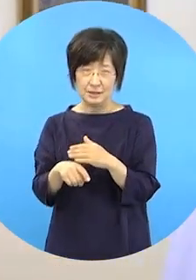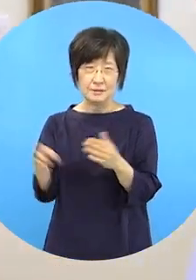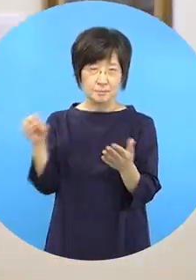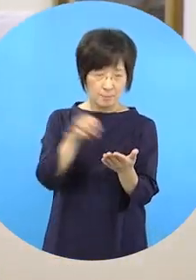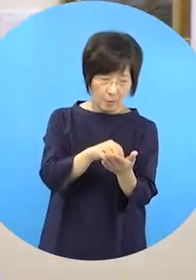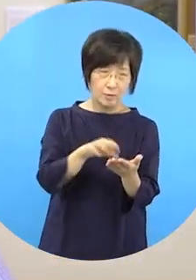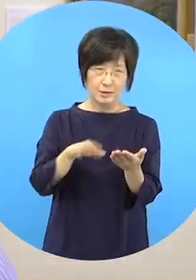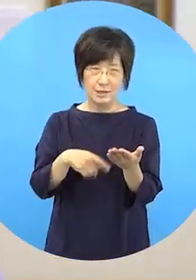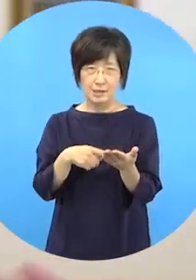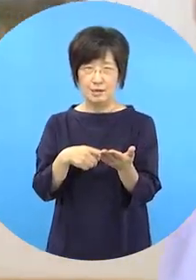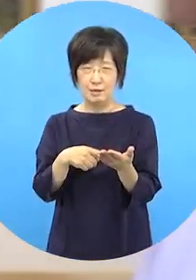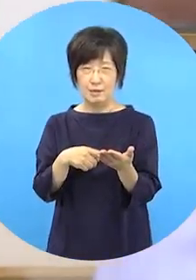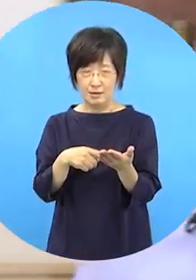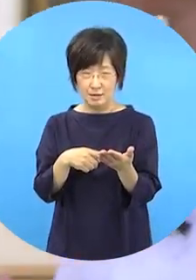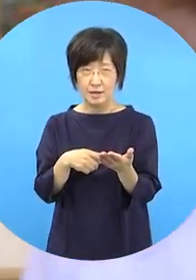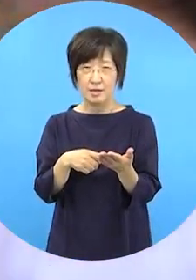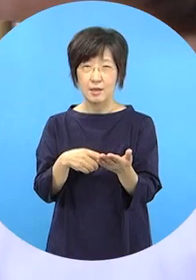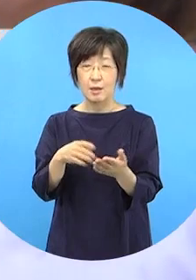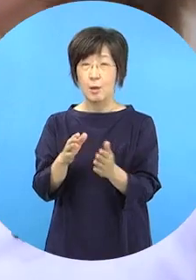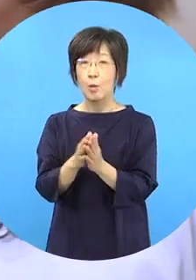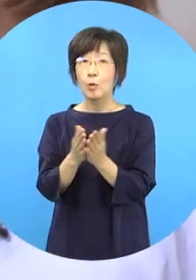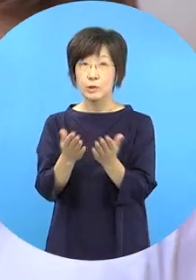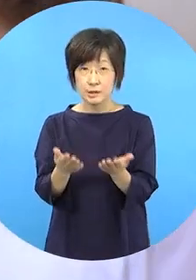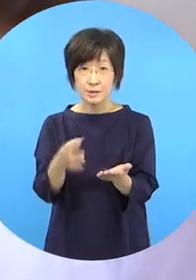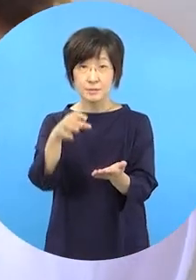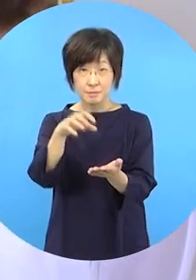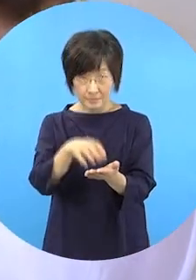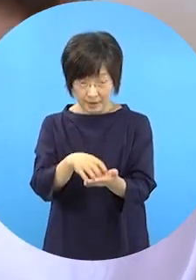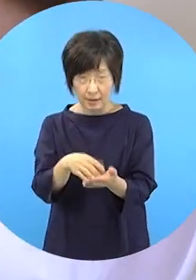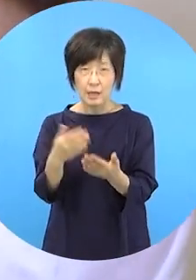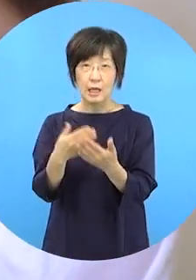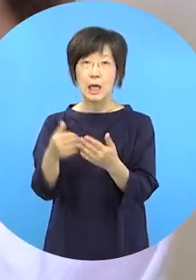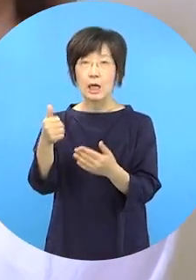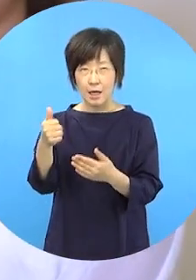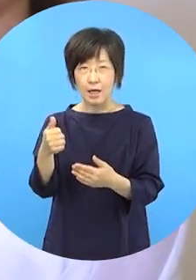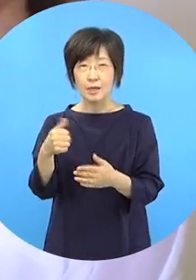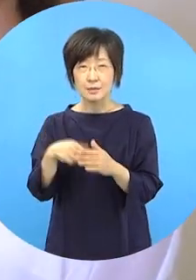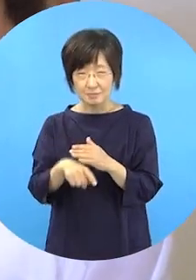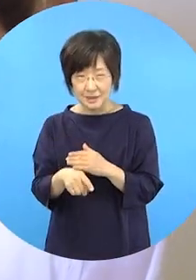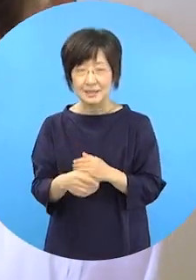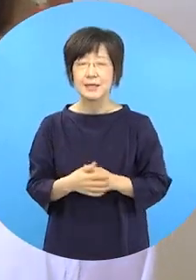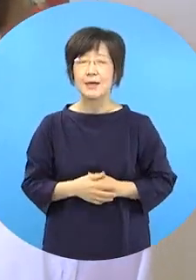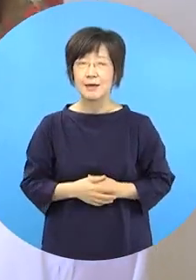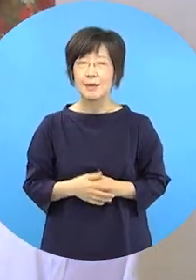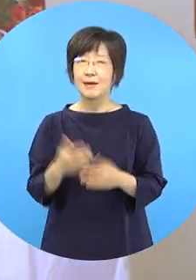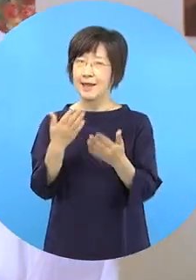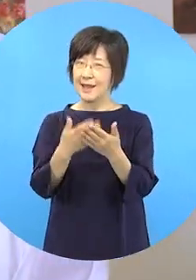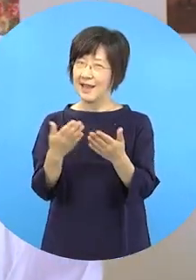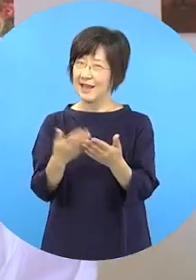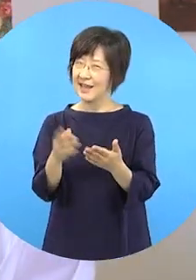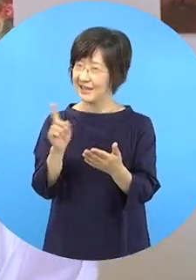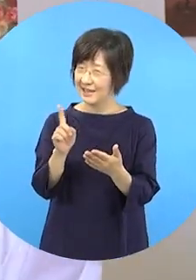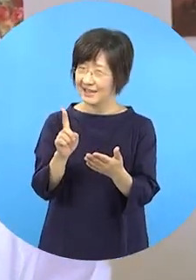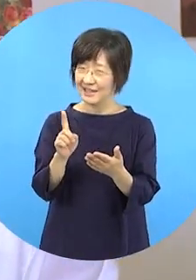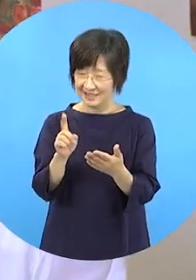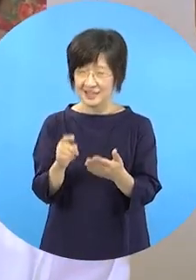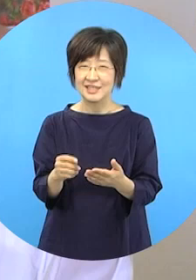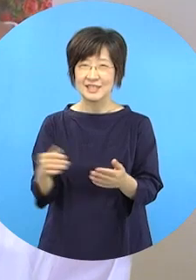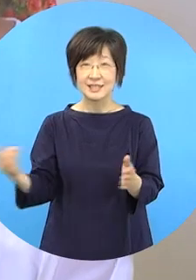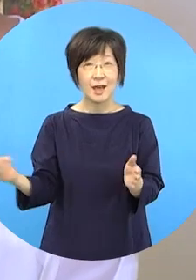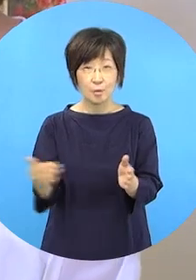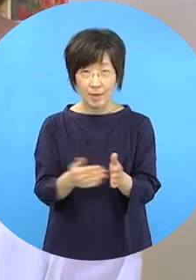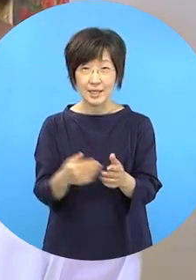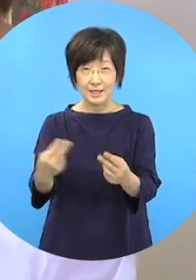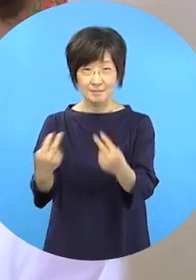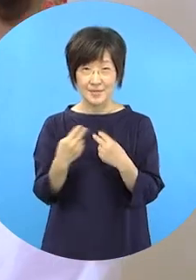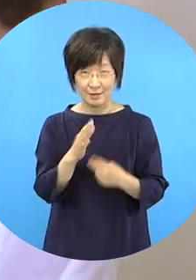なんです。 小説にも登場する画家、はい、ということです。はい、どんな作品が登場するんでしょうか。どうぞ最後